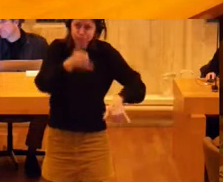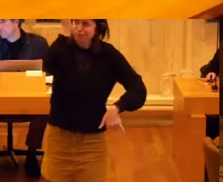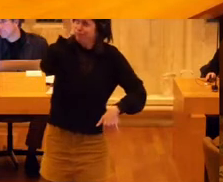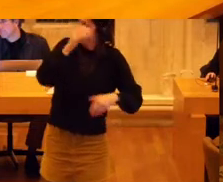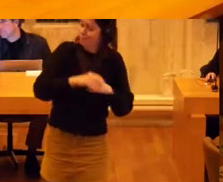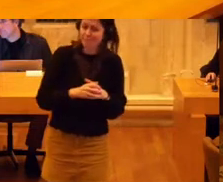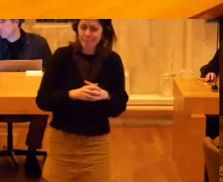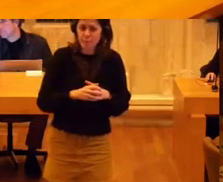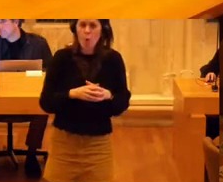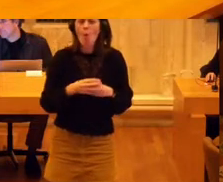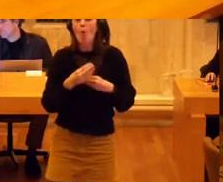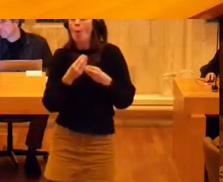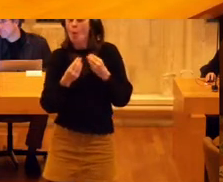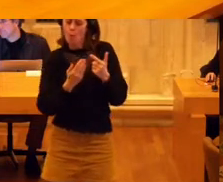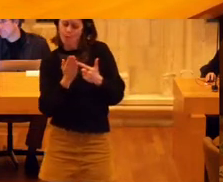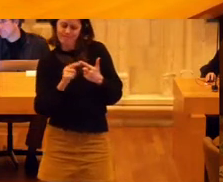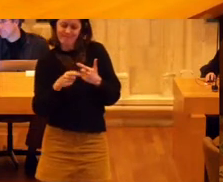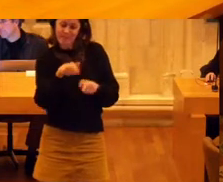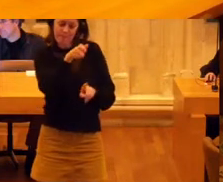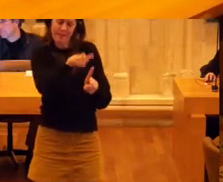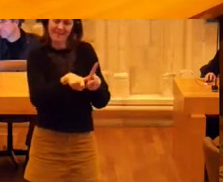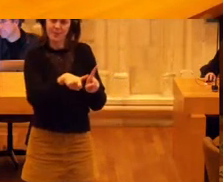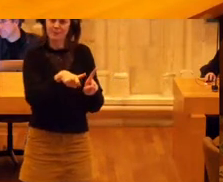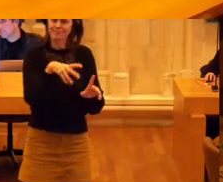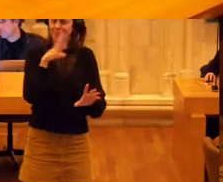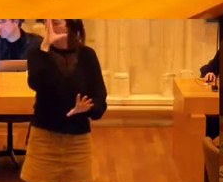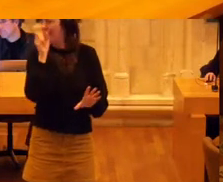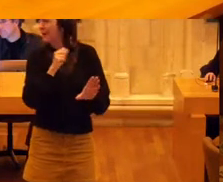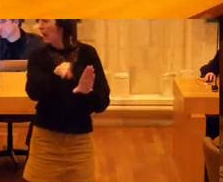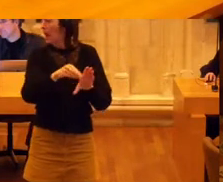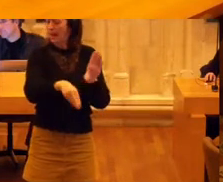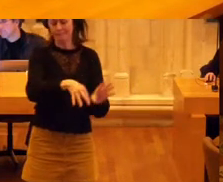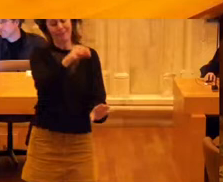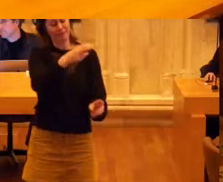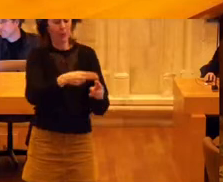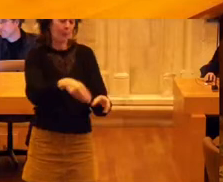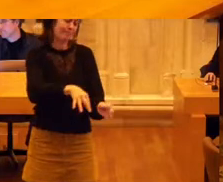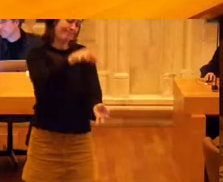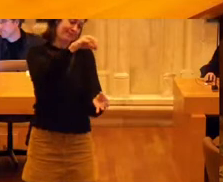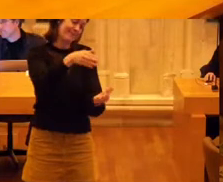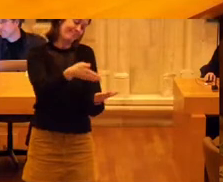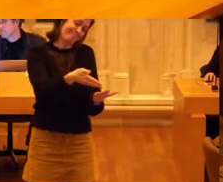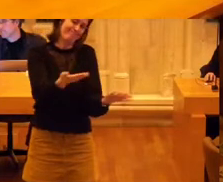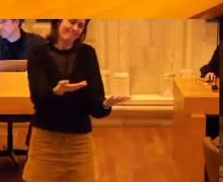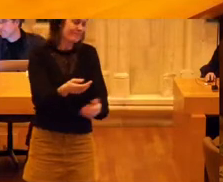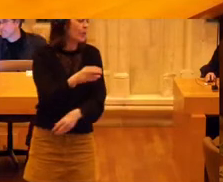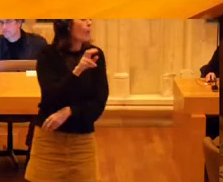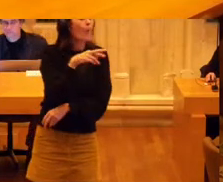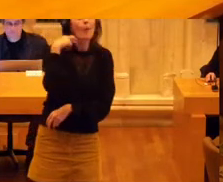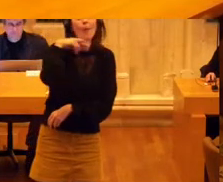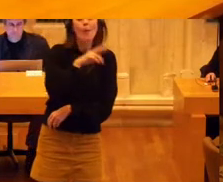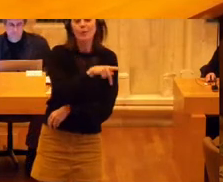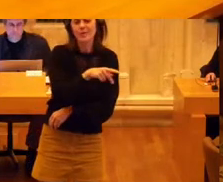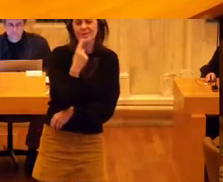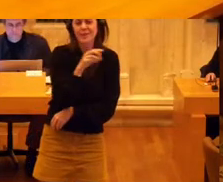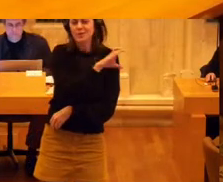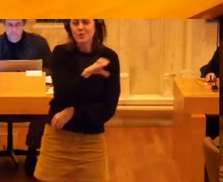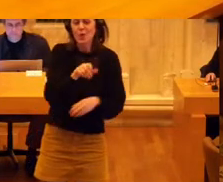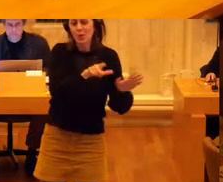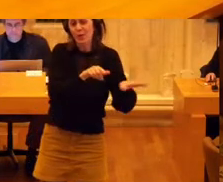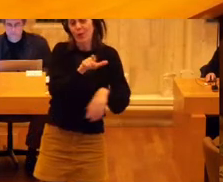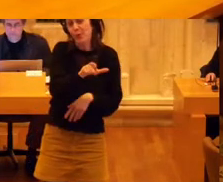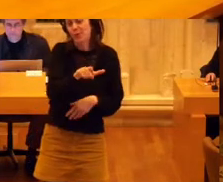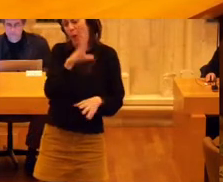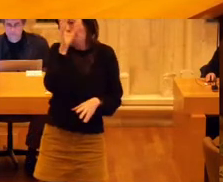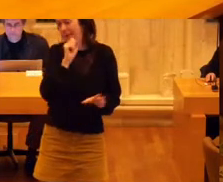est un habitant qui a été tiré au sort, c'est ce qui apparaît en rose, donc les 172 sont des habitants qui ont été tirés au sort, et je